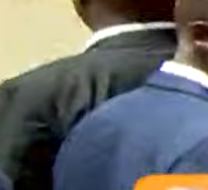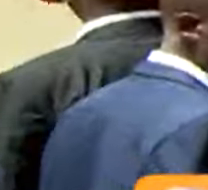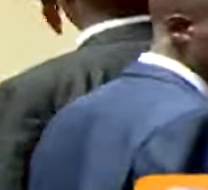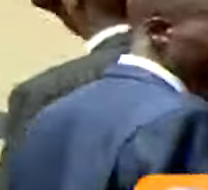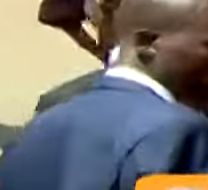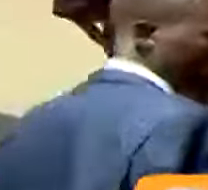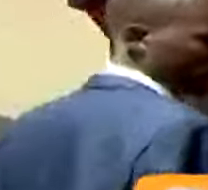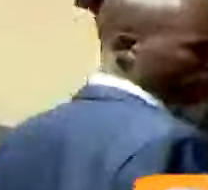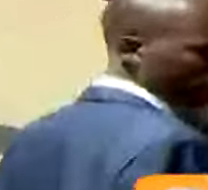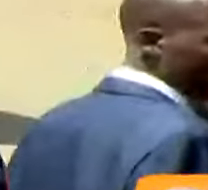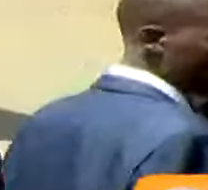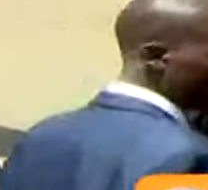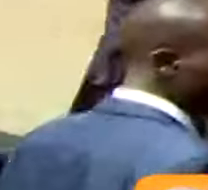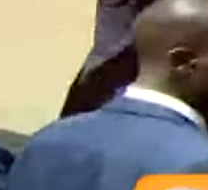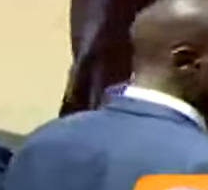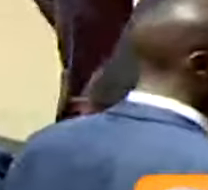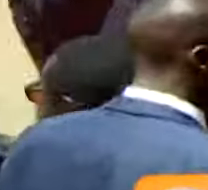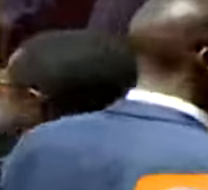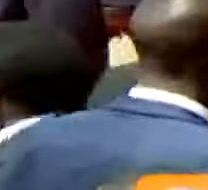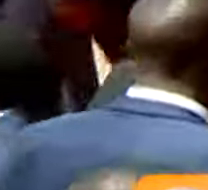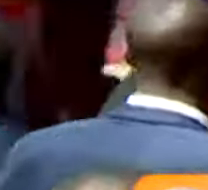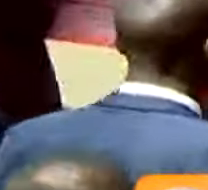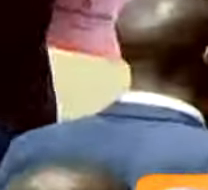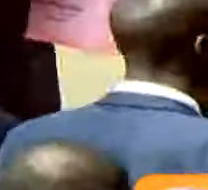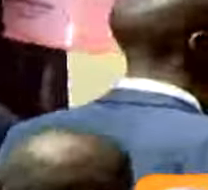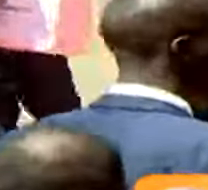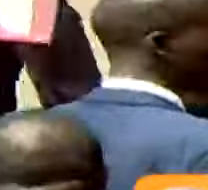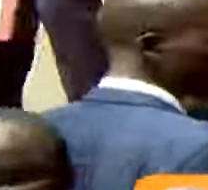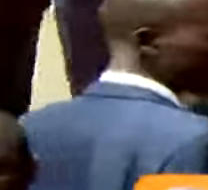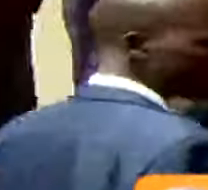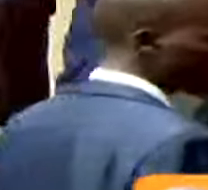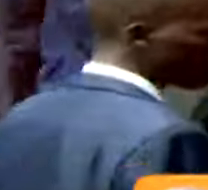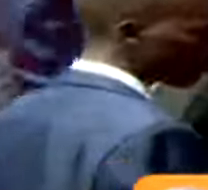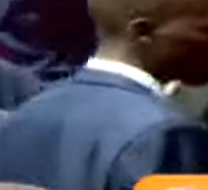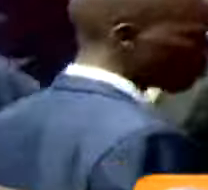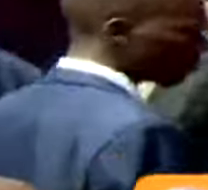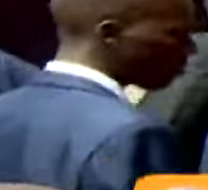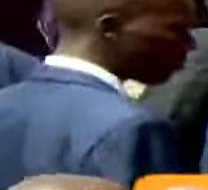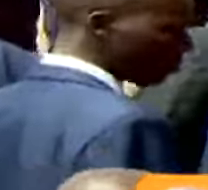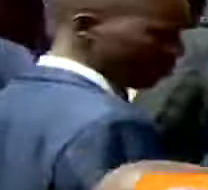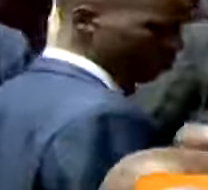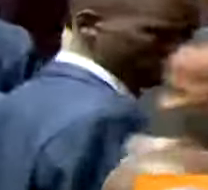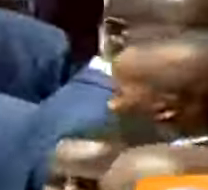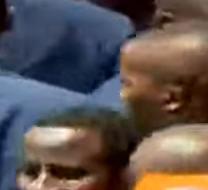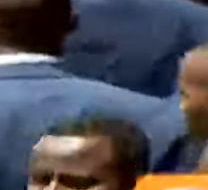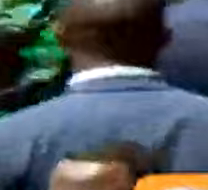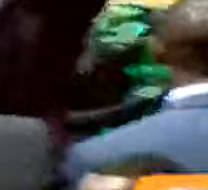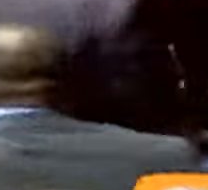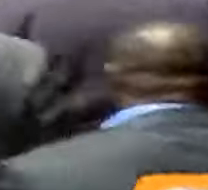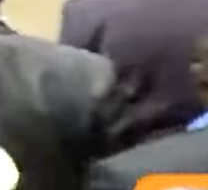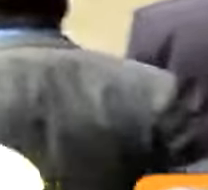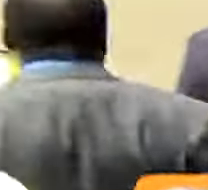will seek the indulgence of all the high commissioners and ambassadors to remain. They will be escorted.